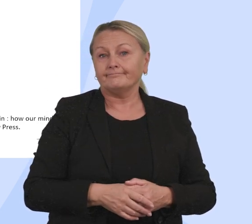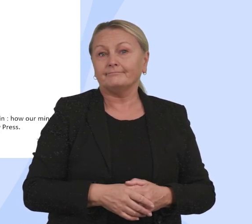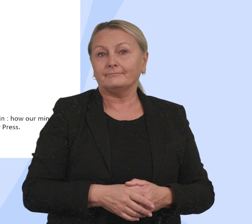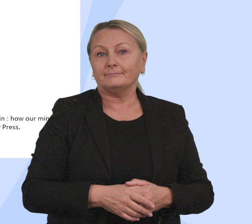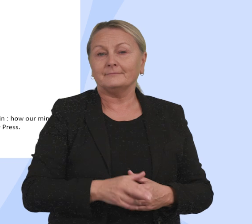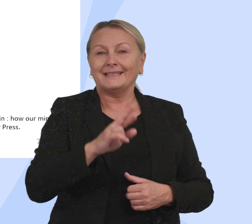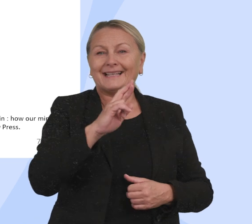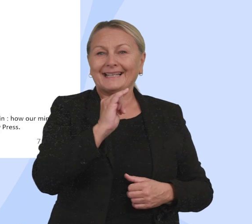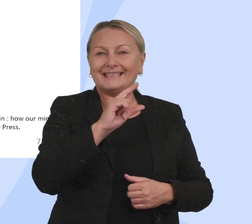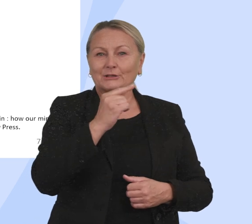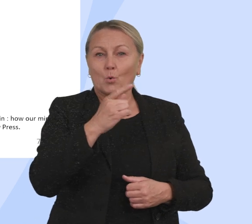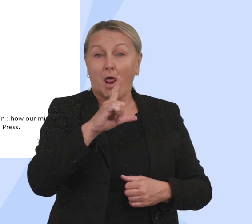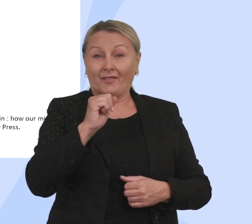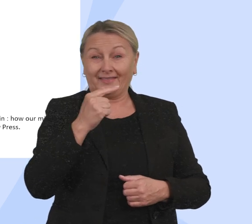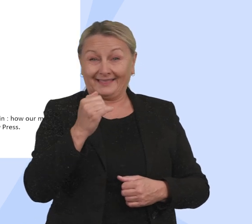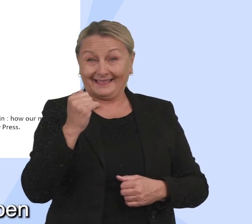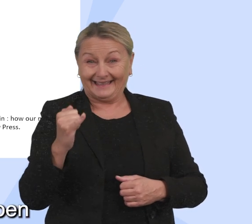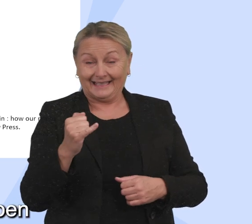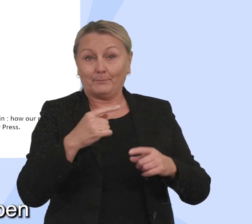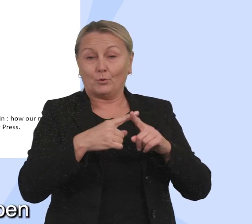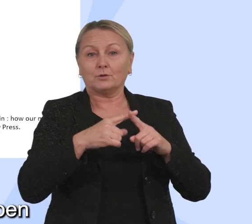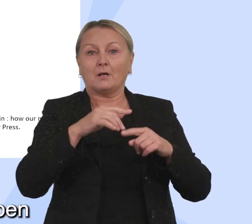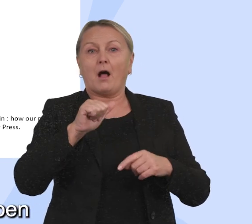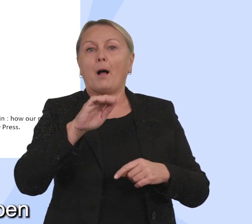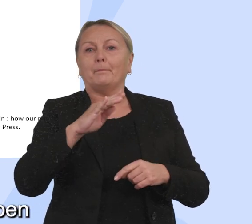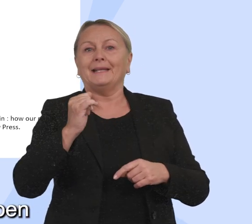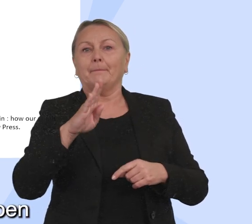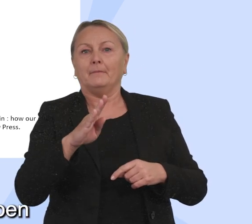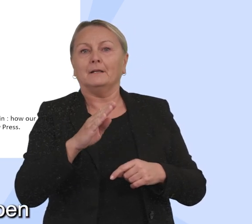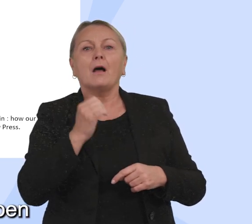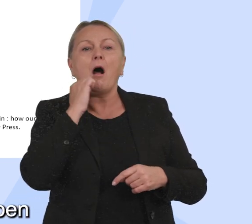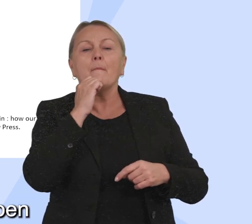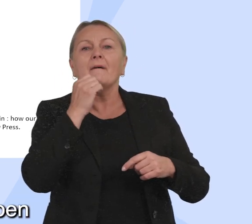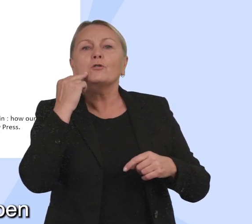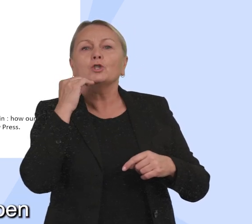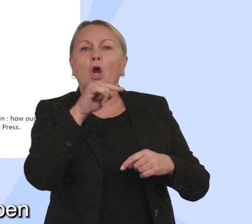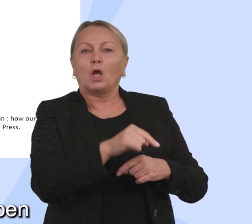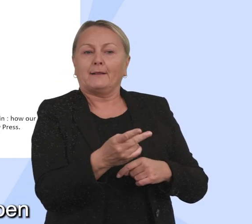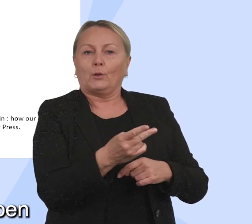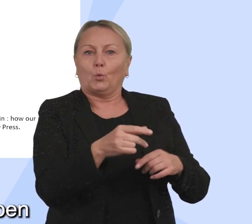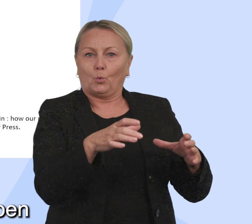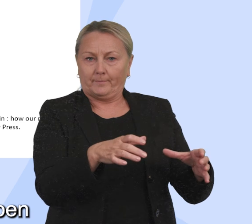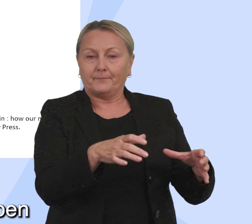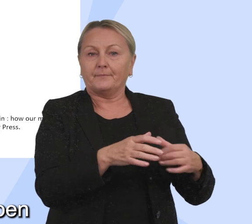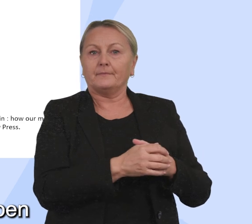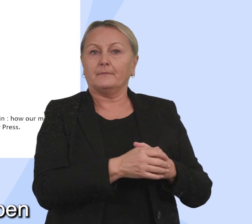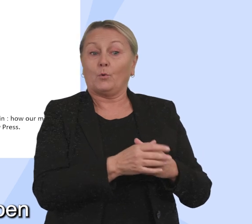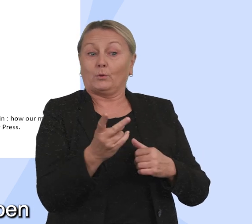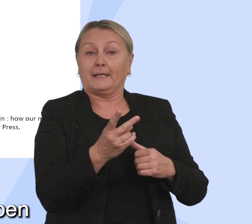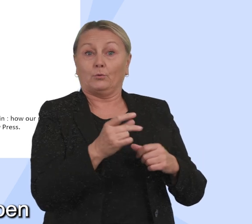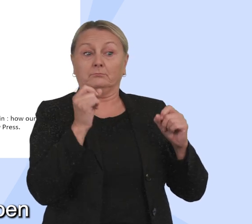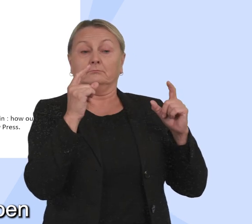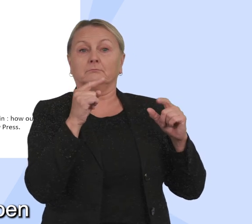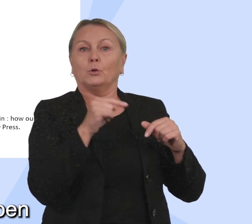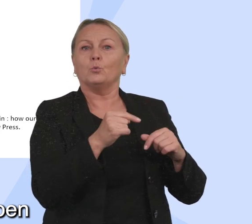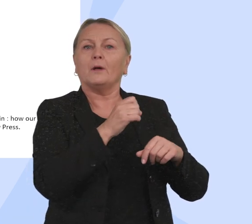Arbib i nogle abeforsøg, og det går op for dem, at at der er nogle neuroner inde i hjernen,